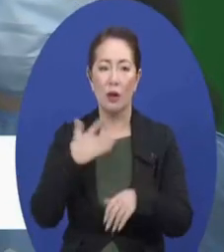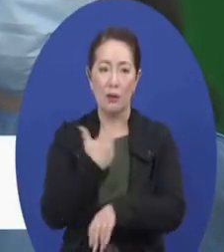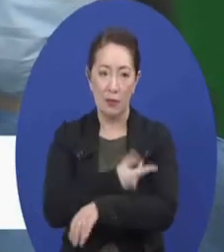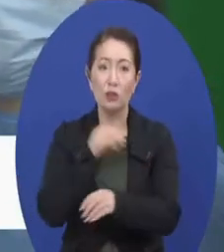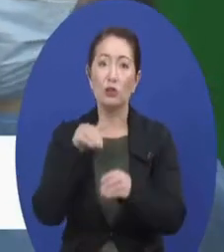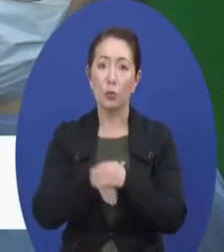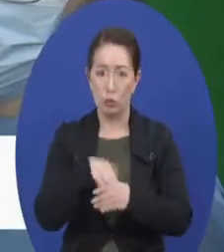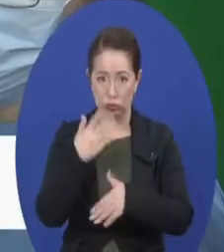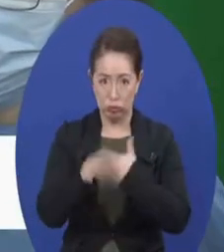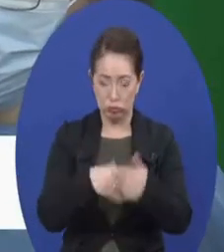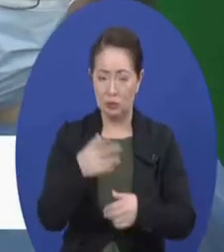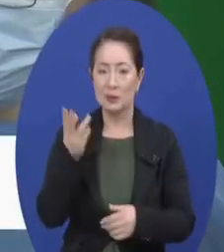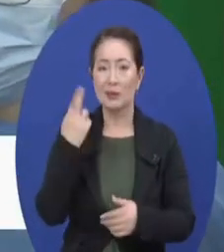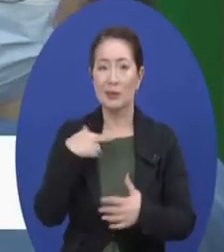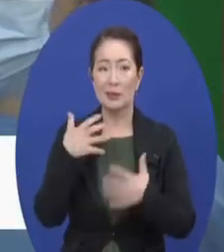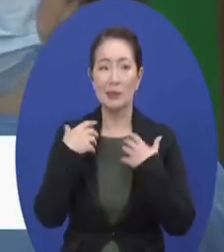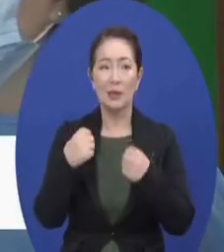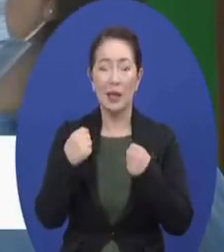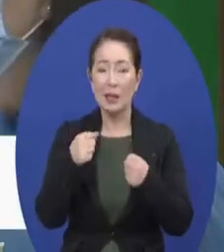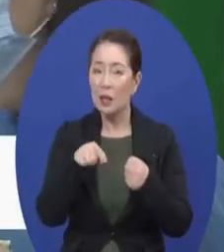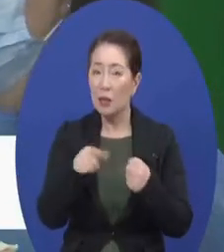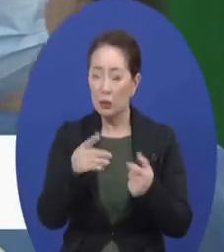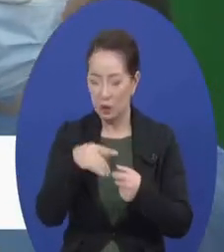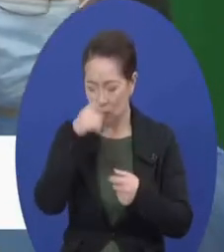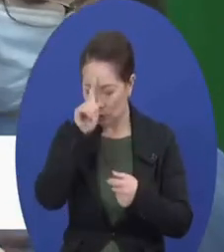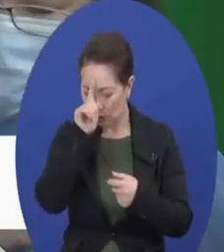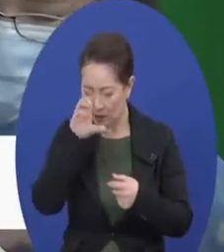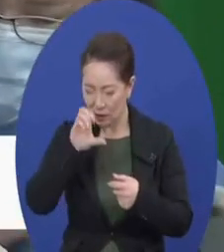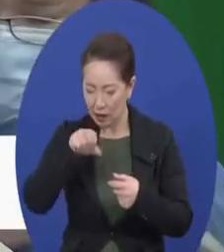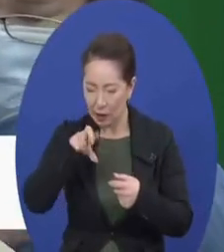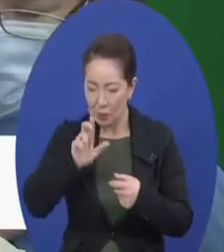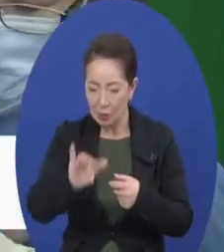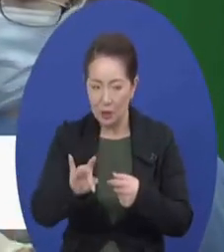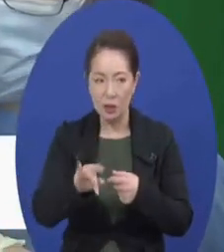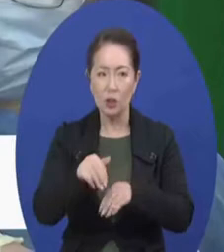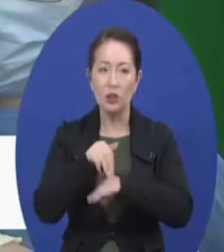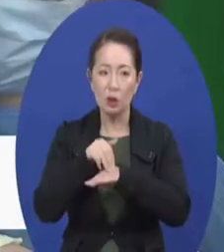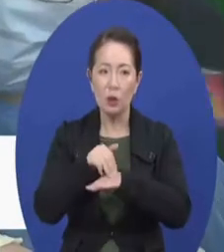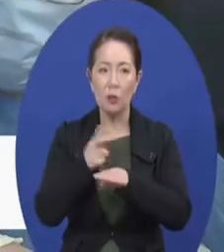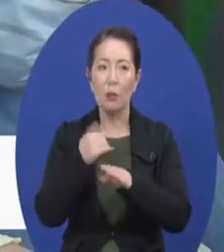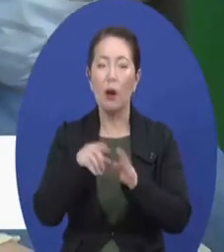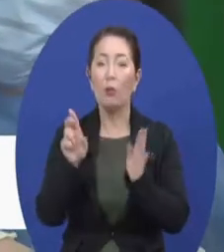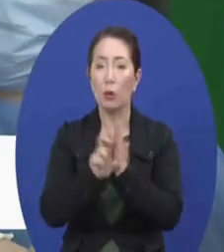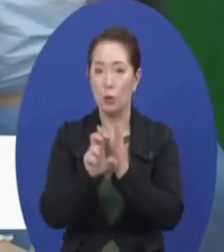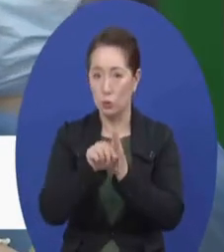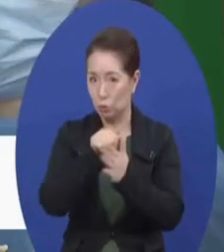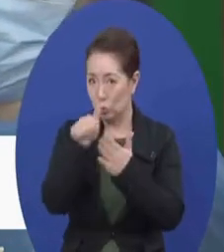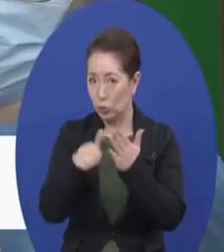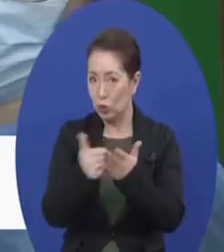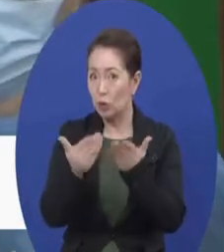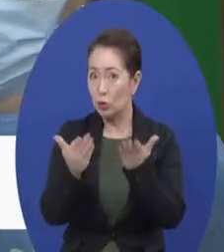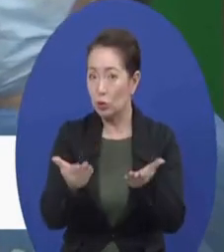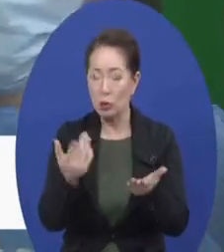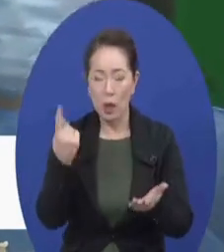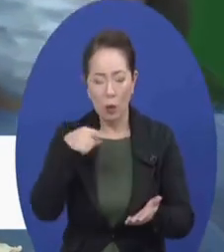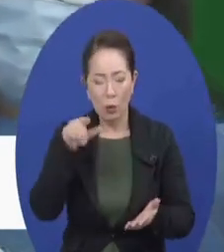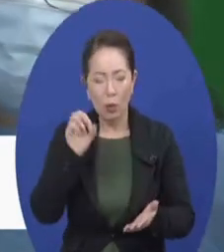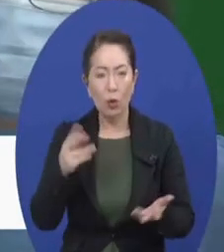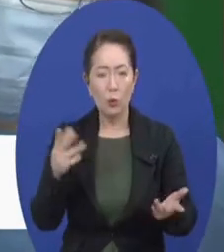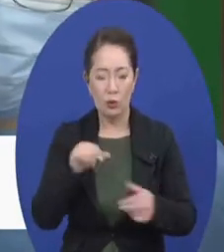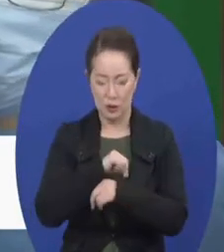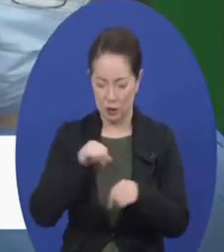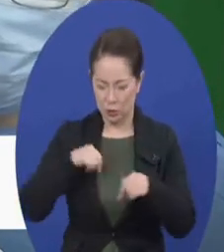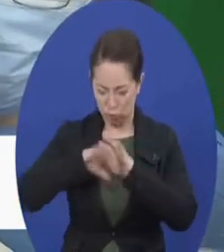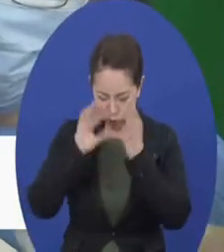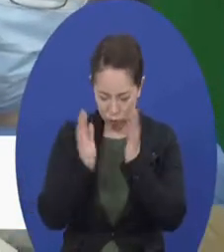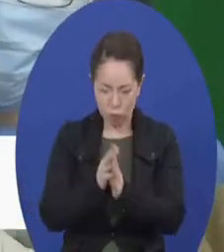байна. Дархлаажуулалт цар тахлын үед эрүүл мэндийн салбарыг тогтвортой байлгах боломжийг бүрдүүлж өгч байна гэж харж байна. Хамгийн гол нь иргэд бүрэн тунгаа